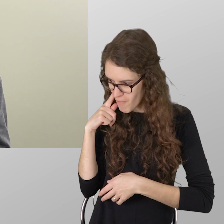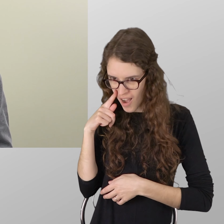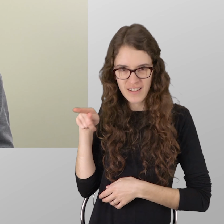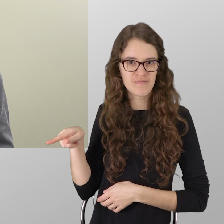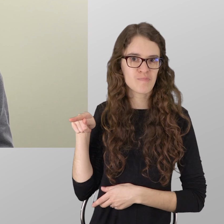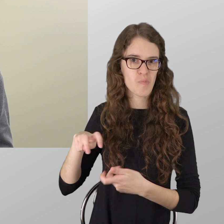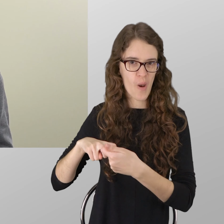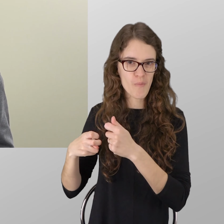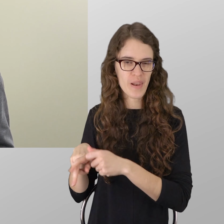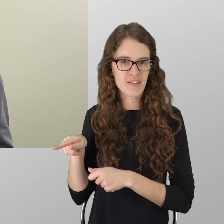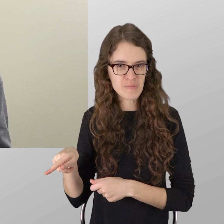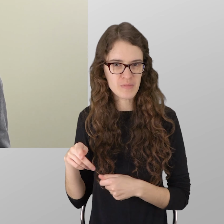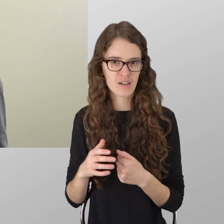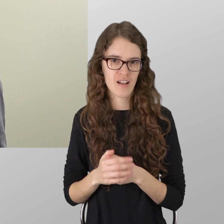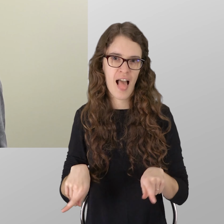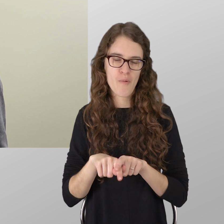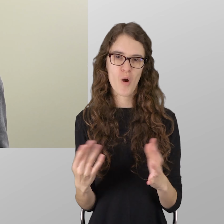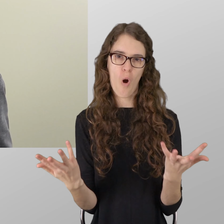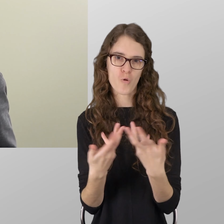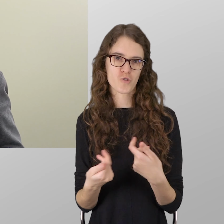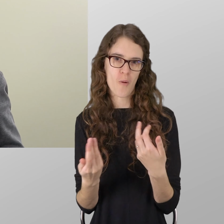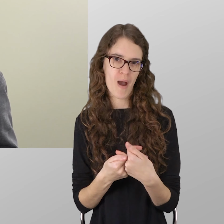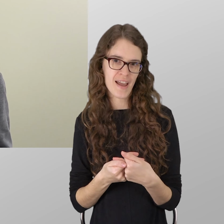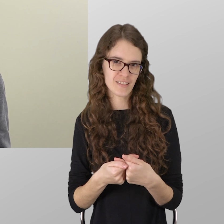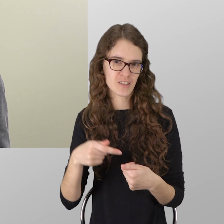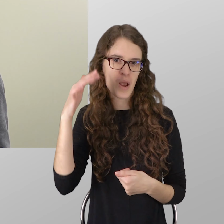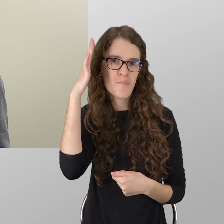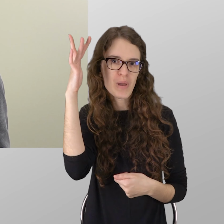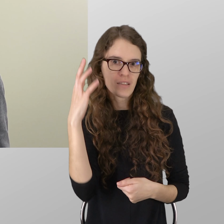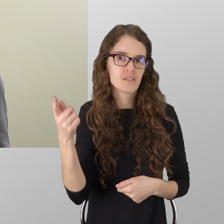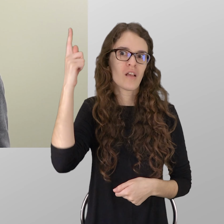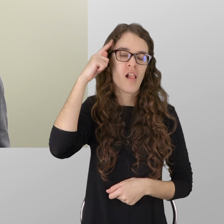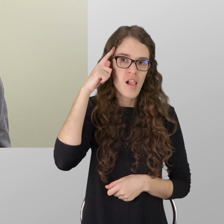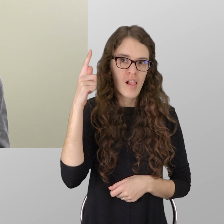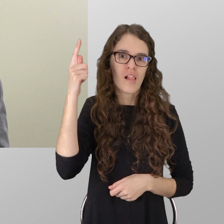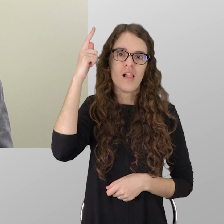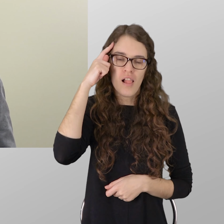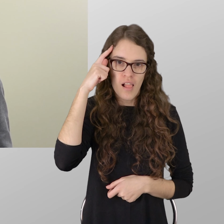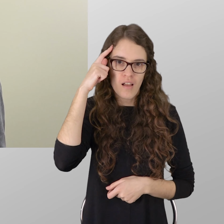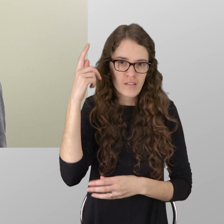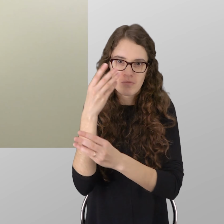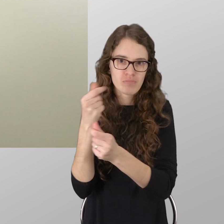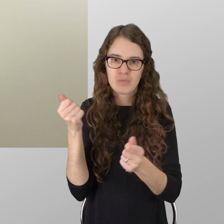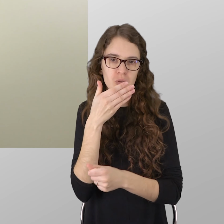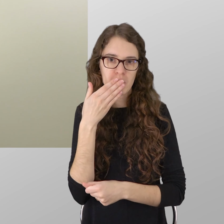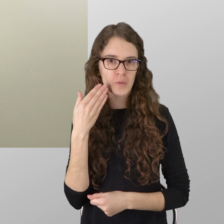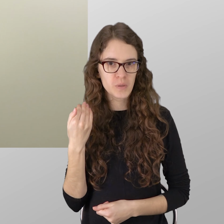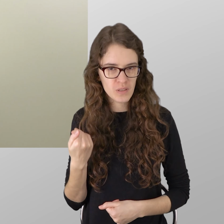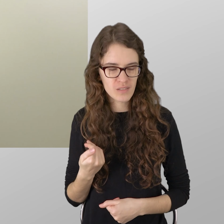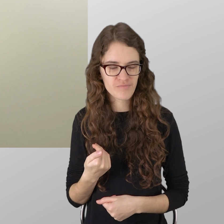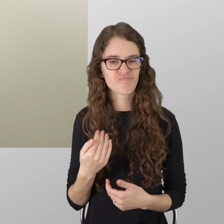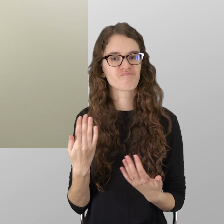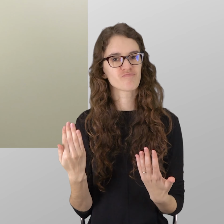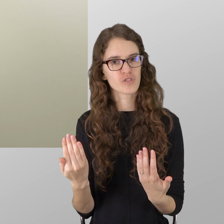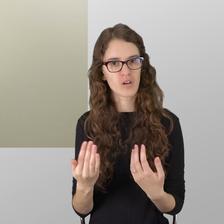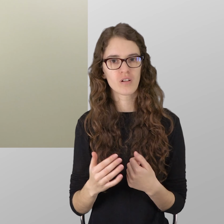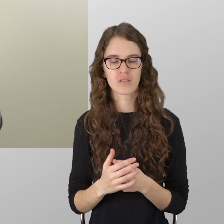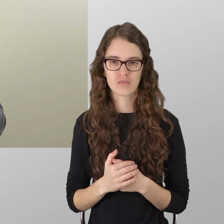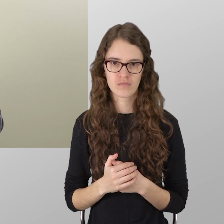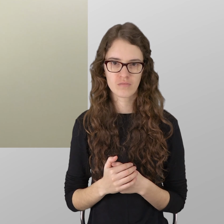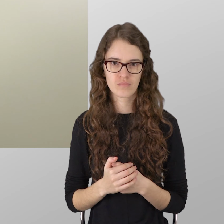ateina tos automatinės mintis, tos emocijos automatinės ir jis niekaip tai nesibaigia. Čia yra tas paradoksas,